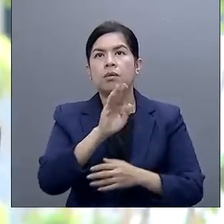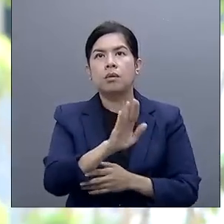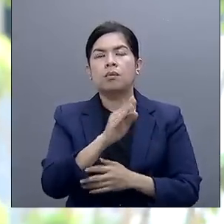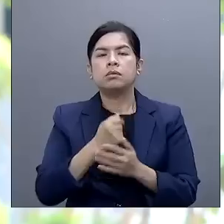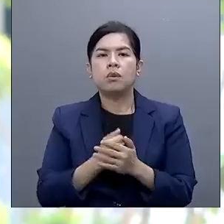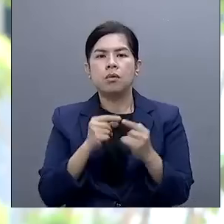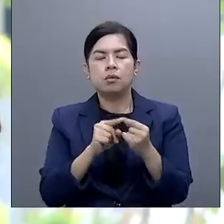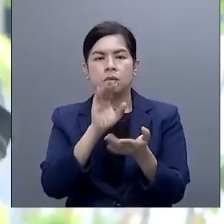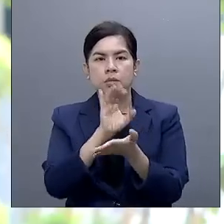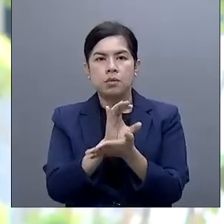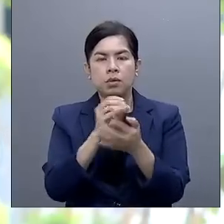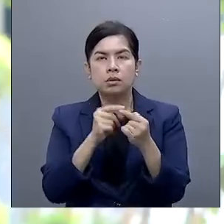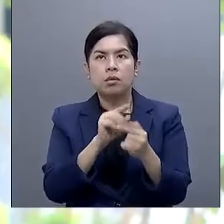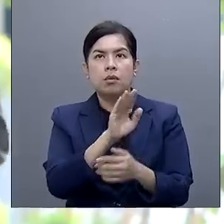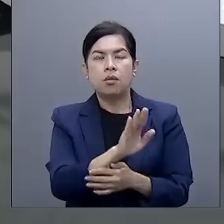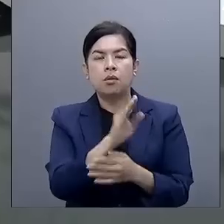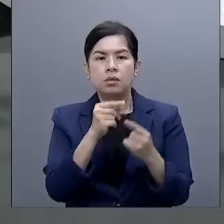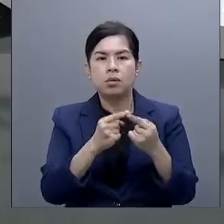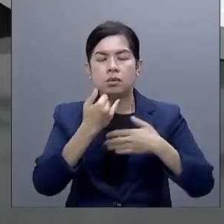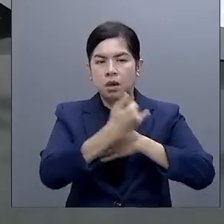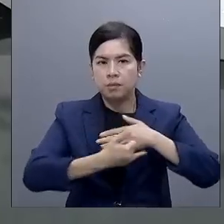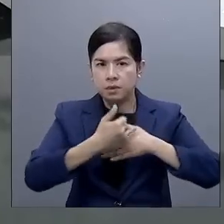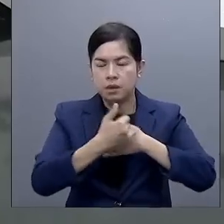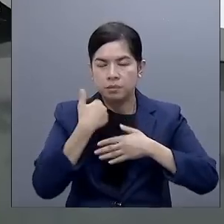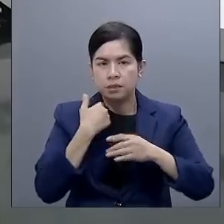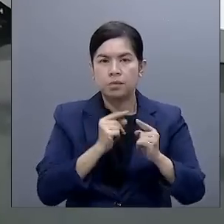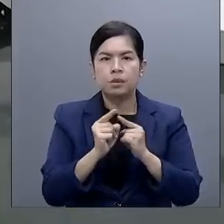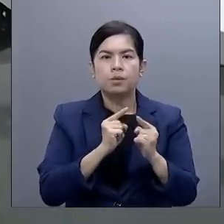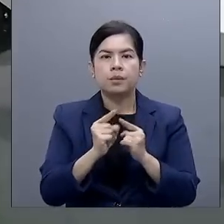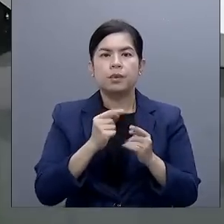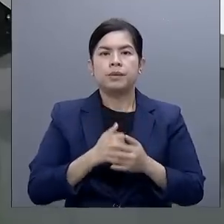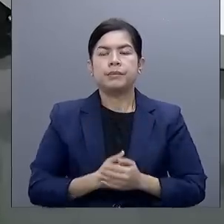คำเพิ่มเติมครับนี่คือรายงานล่าสุดที่กองบัญชาการตำรวจนครบาลครับ ค่ะขอบคุณค่ะขอบคุณค่ะ